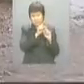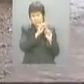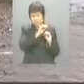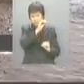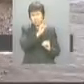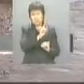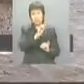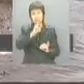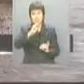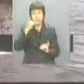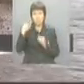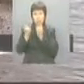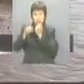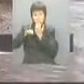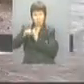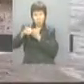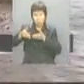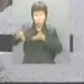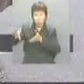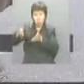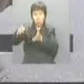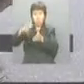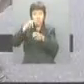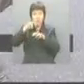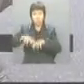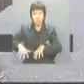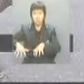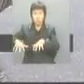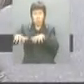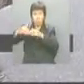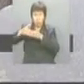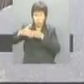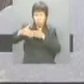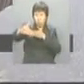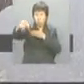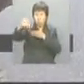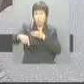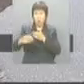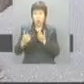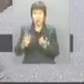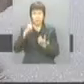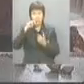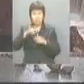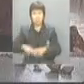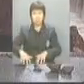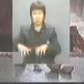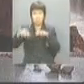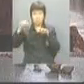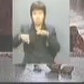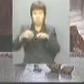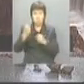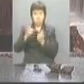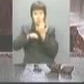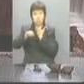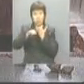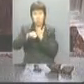1195อำเภอสวรรคโลกวังไม้ขอนที่ถูกน้ำท่วมเป็นทางยาววันนี้ระดับน้ำที่เคยท่วมบริเวณนี้โดยเฉพาะถนนได้ลดลง